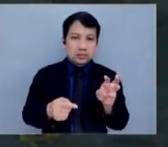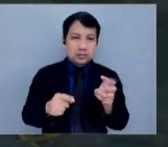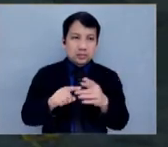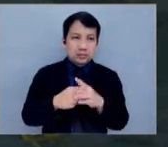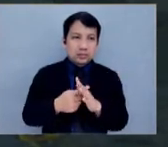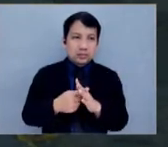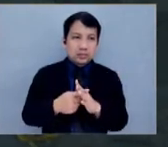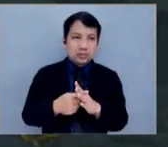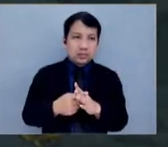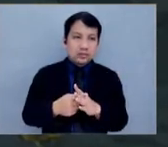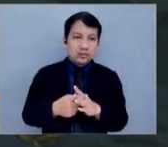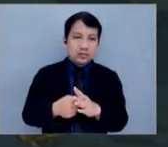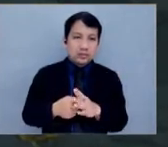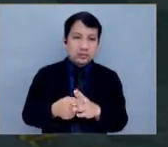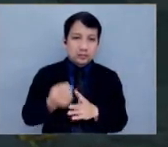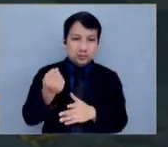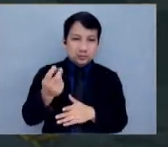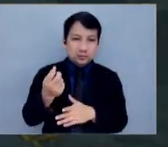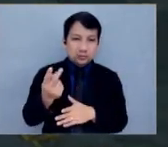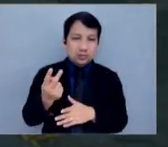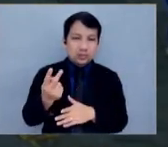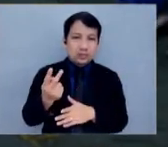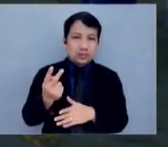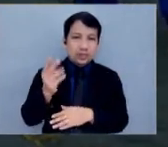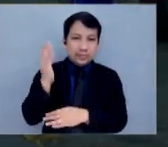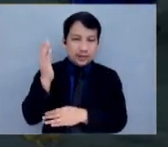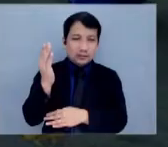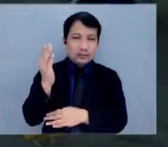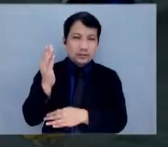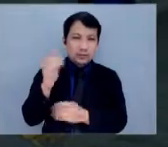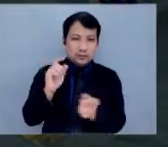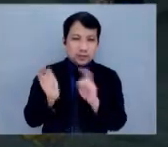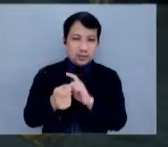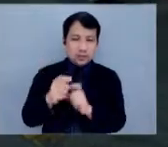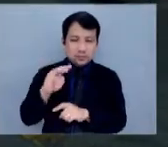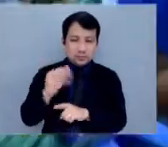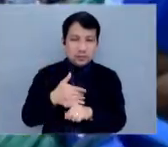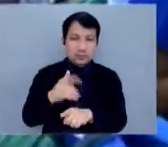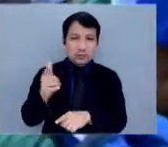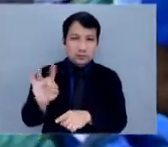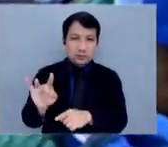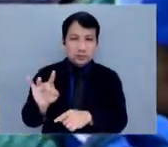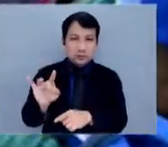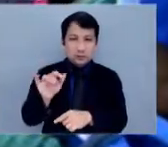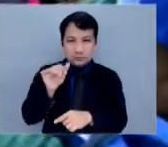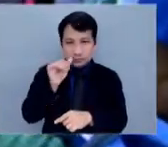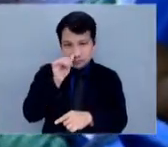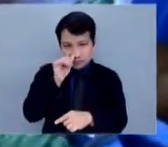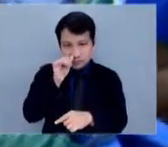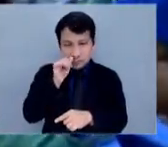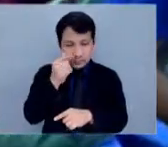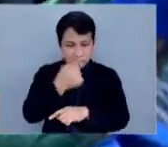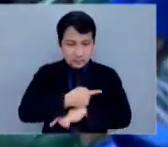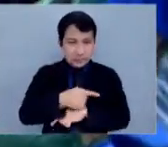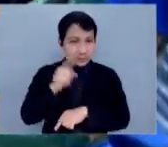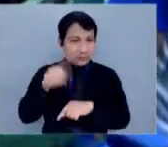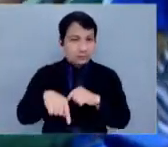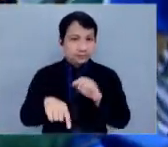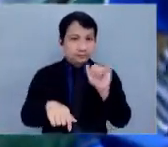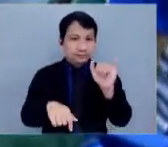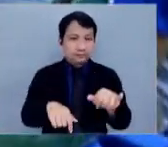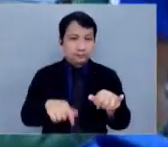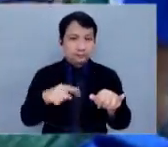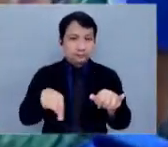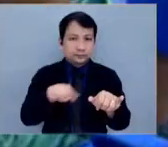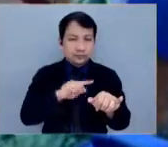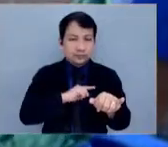hanggang alas 12 ng tanghali. Tatagal ang adjusted schedule hanggang May 28. Sa mga araw na hindi sila papasok sa paaralan,